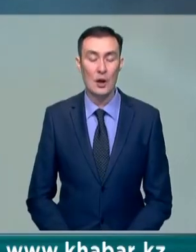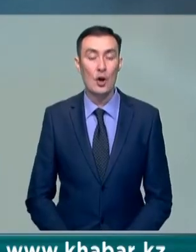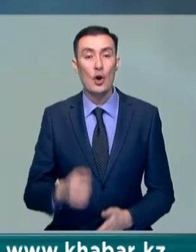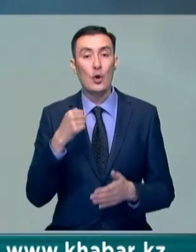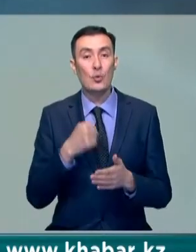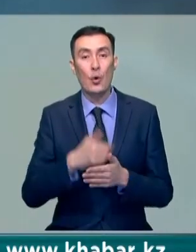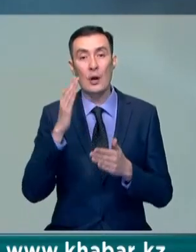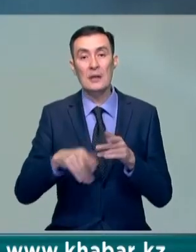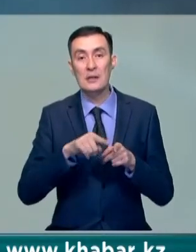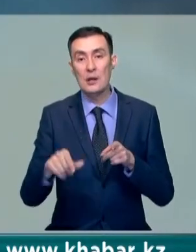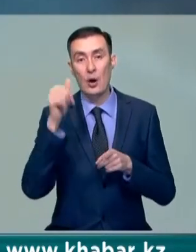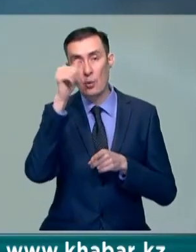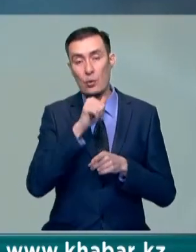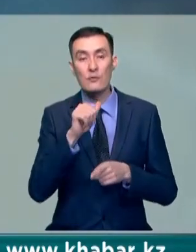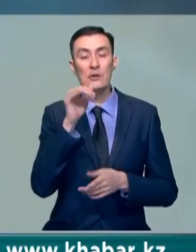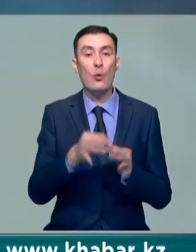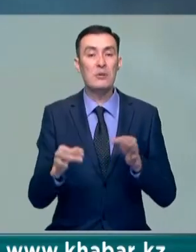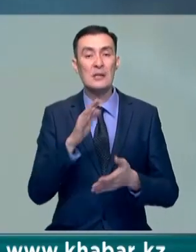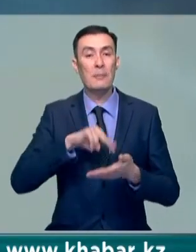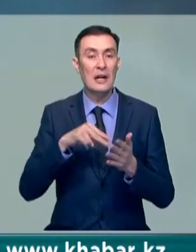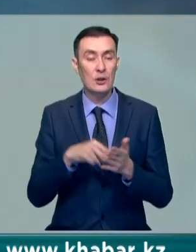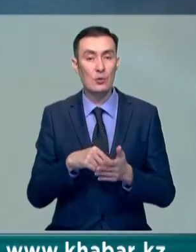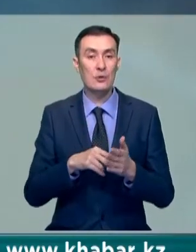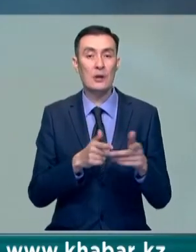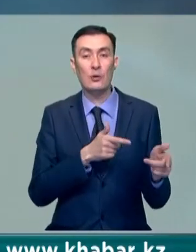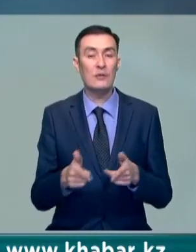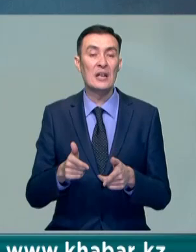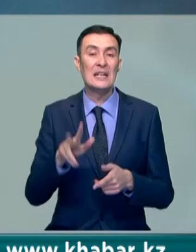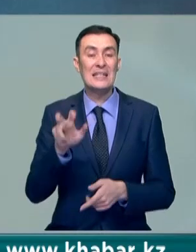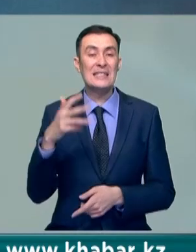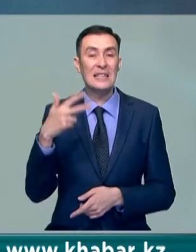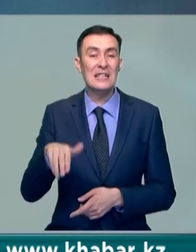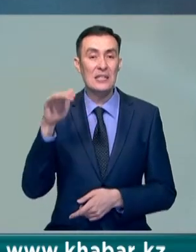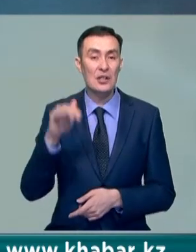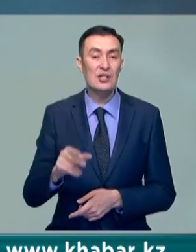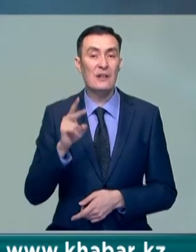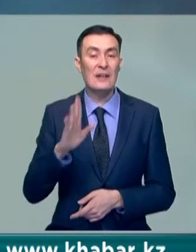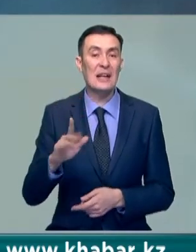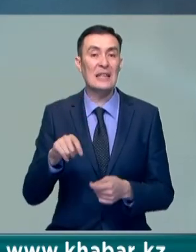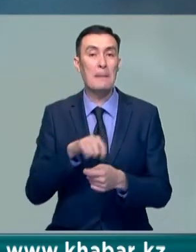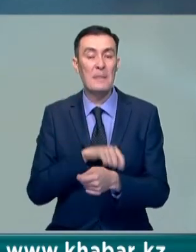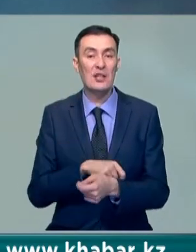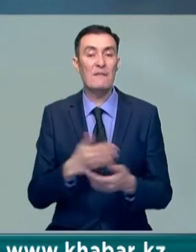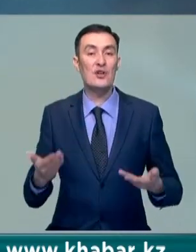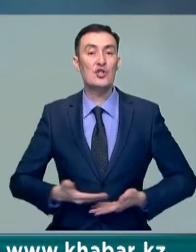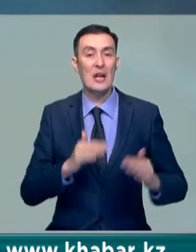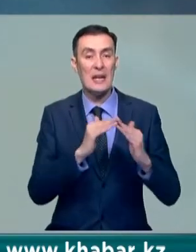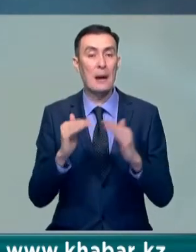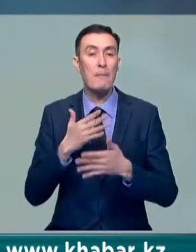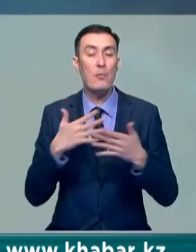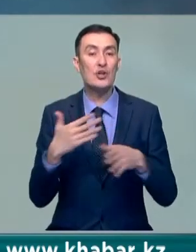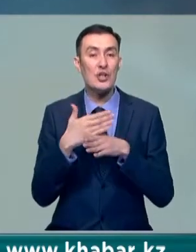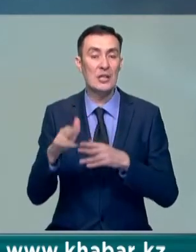До конца года в Костанайской области планируют ввести в эксплуатацию 330 тысяч квадратных метров жилья. Львиная